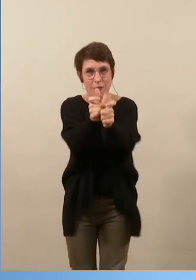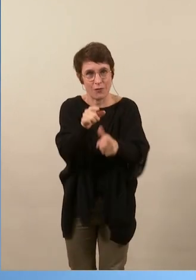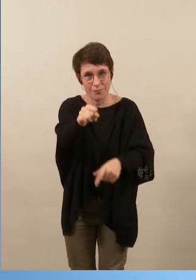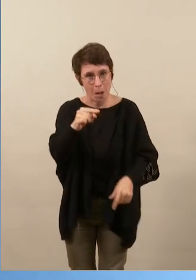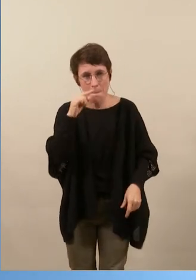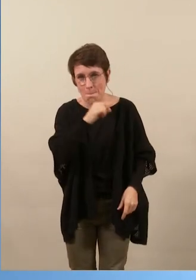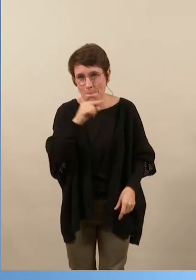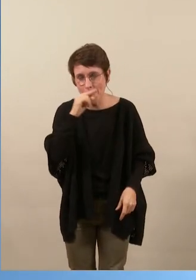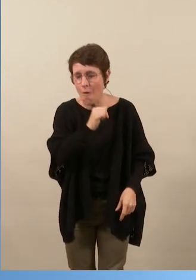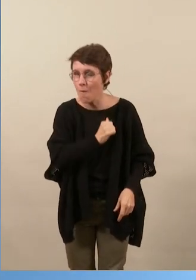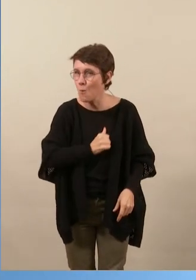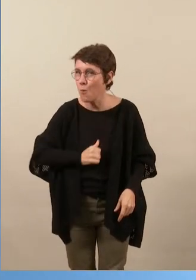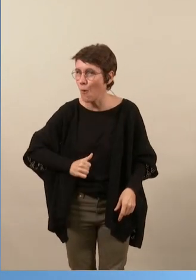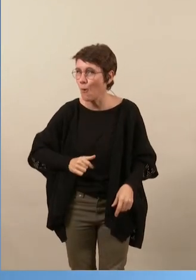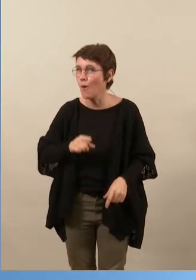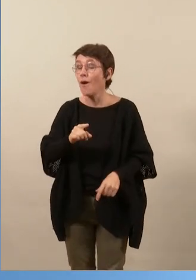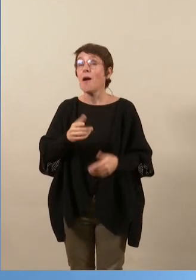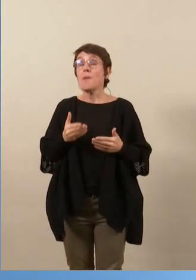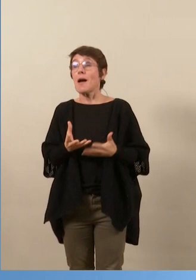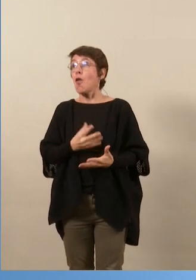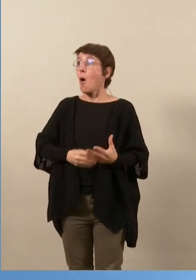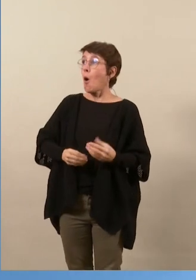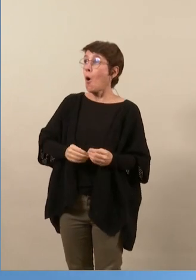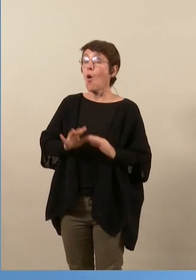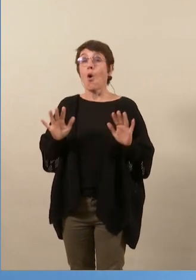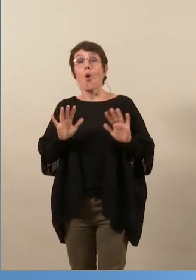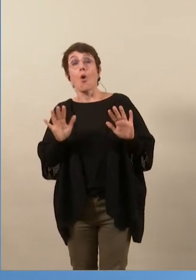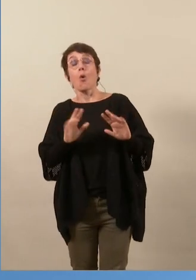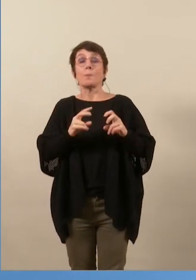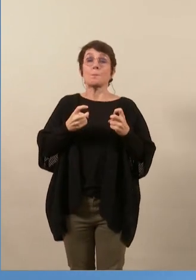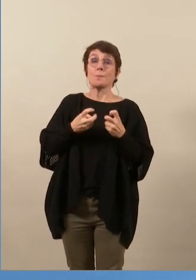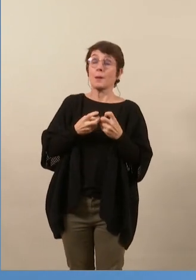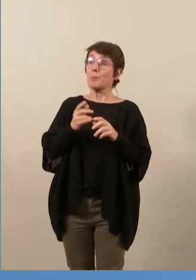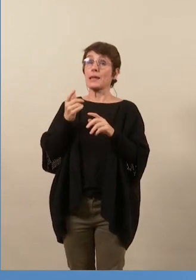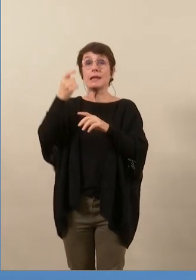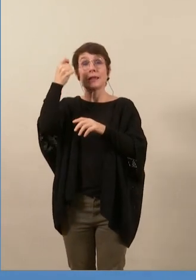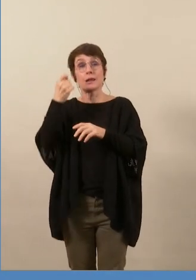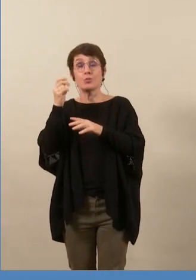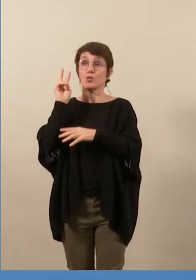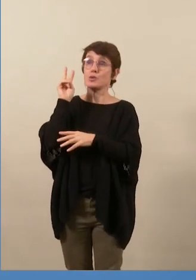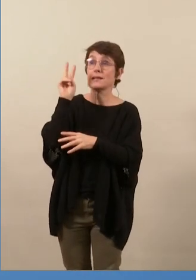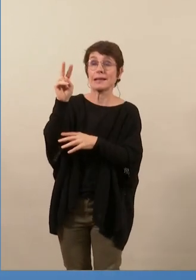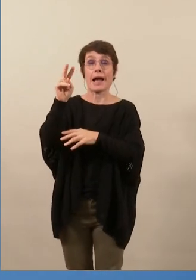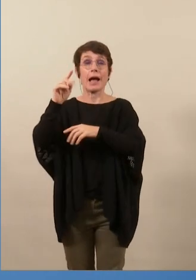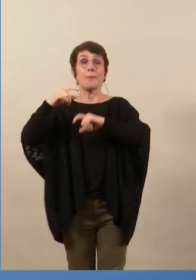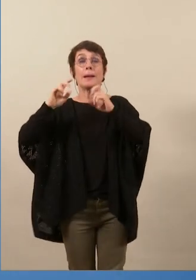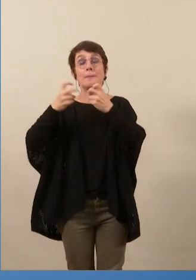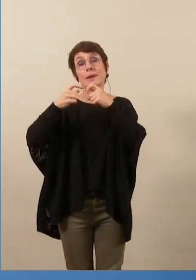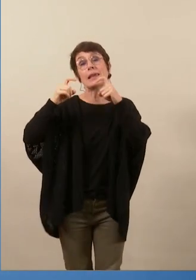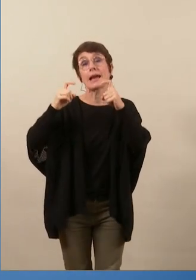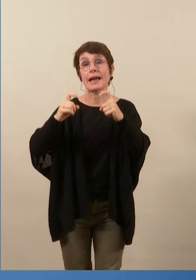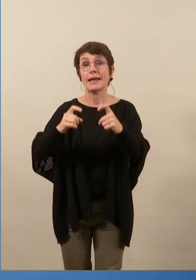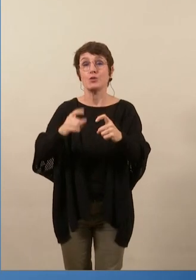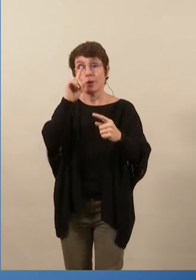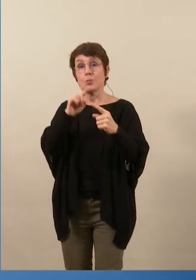vous vous évoquez désormais une pudie que je cite réduction du coût des mobilités actives pour accompagner la